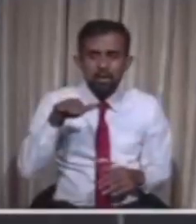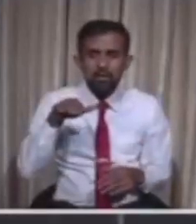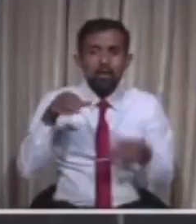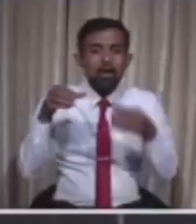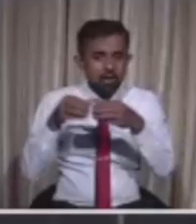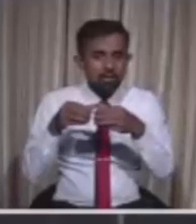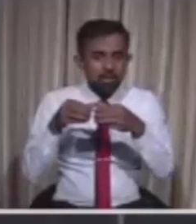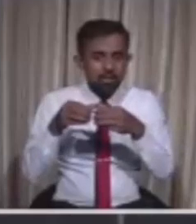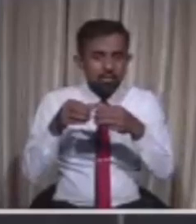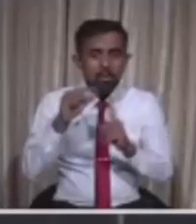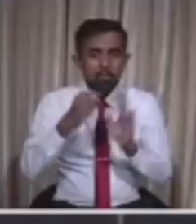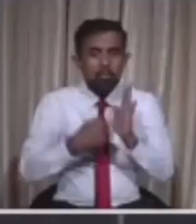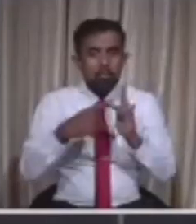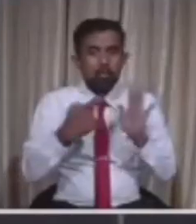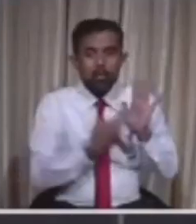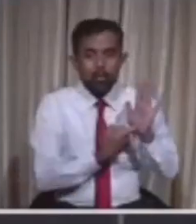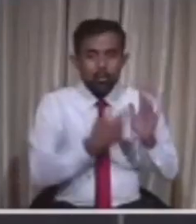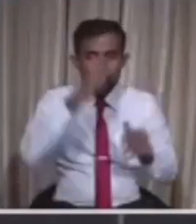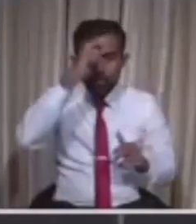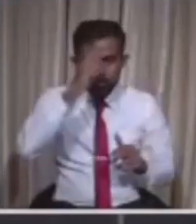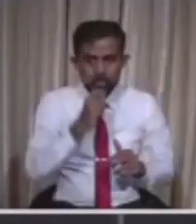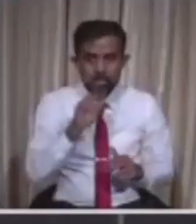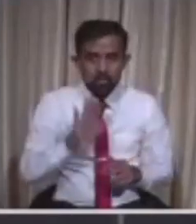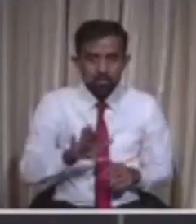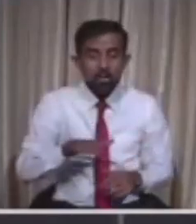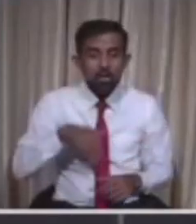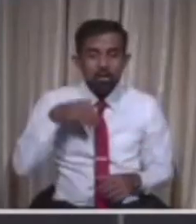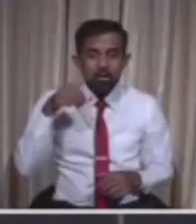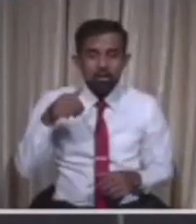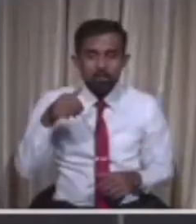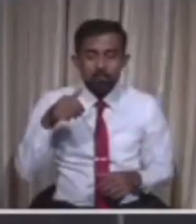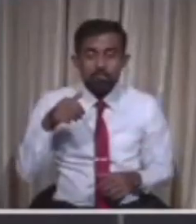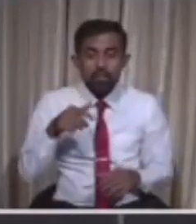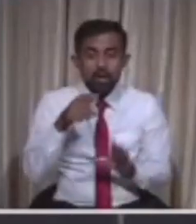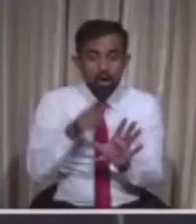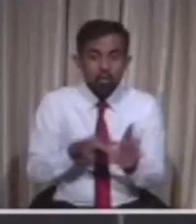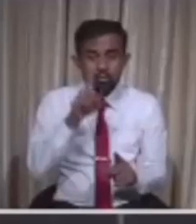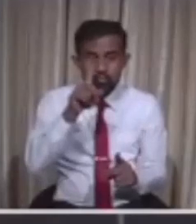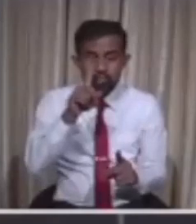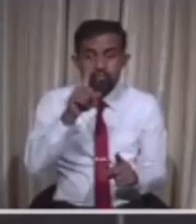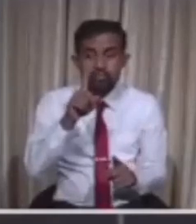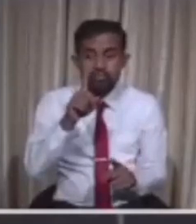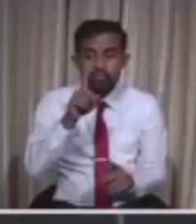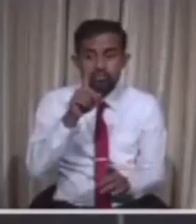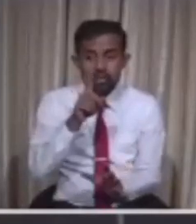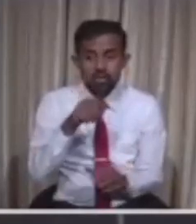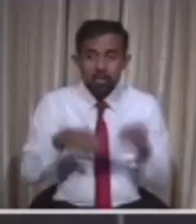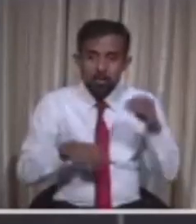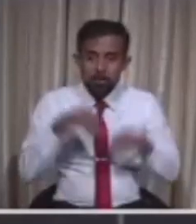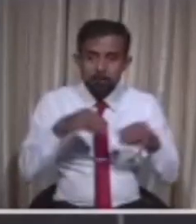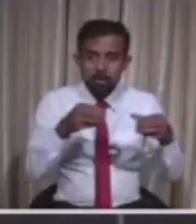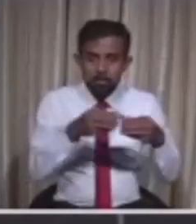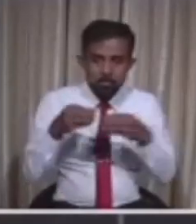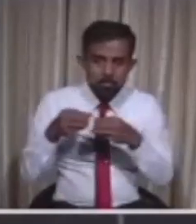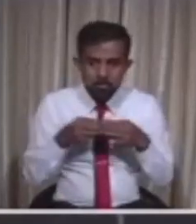Khandaima Mahachara Rohan Samarjeeva Mahathumage Pradhanathwayen Avuruddak Vithara Desapalana